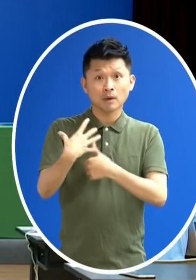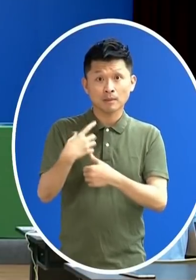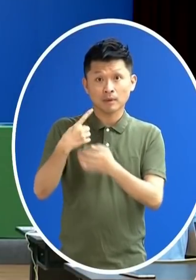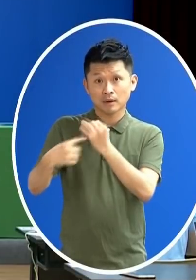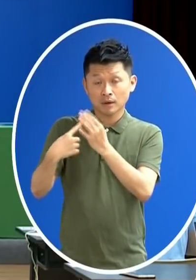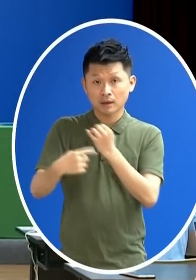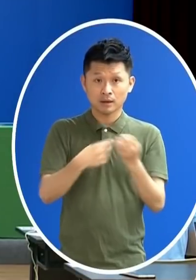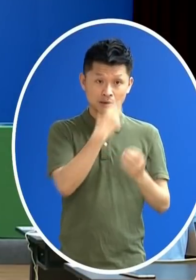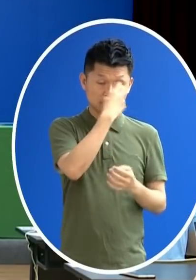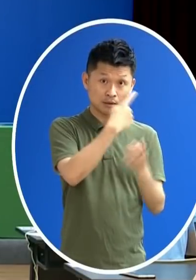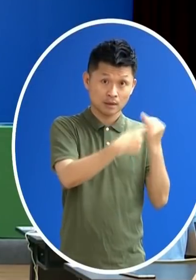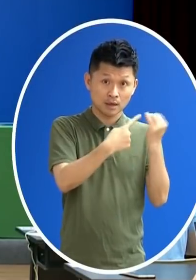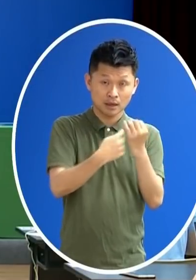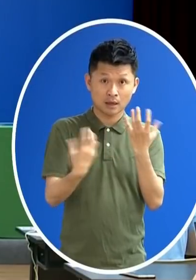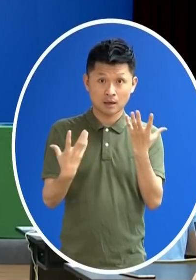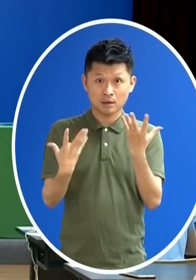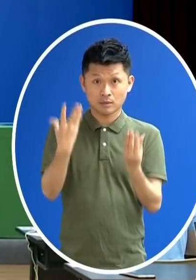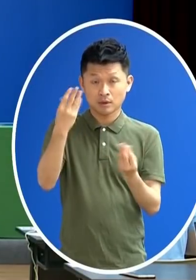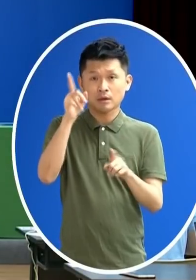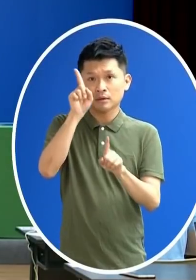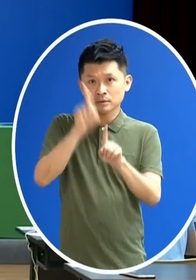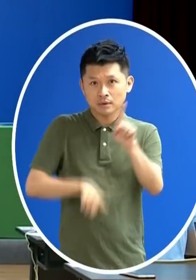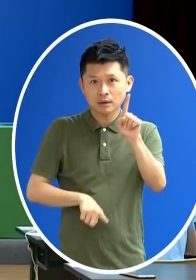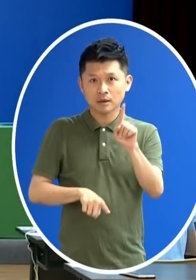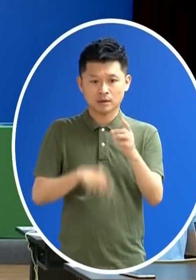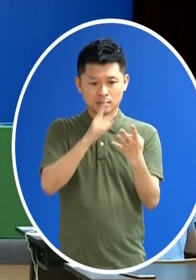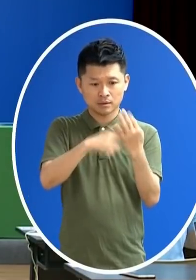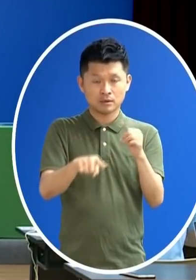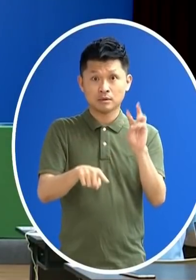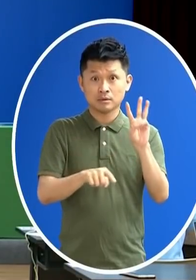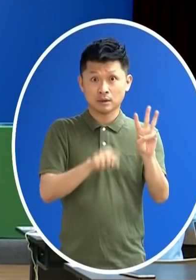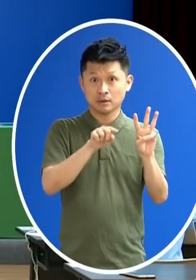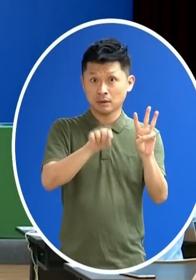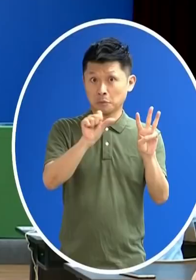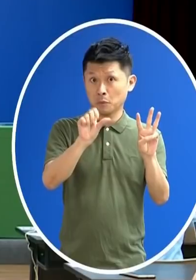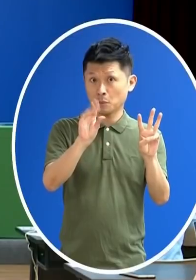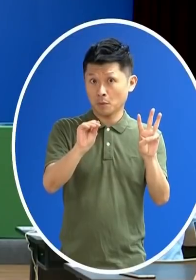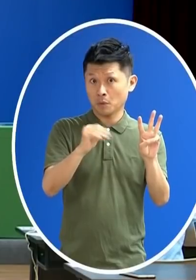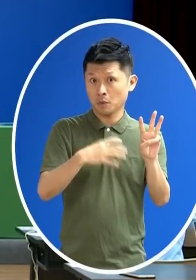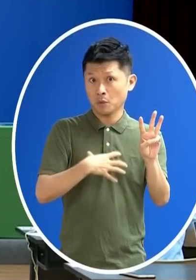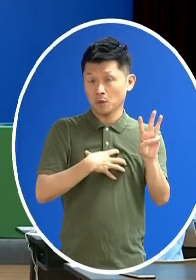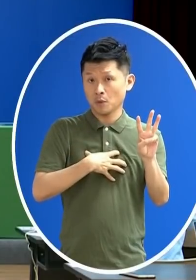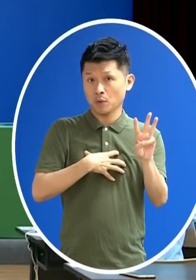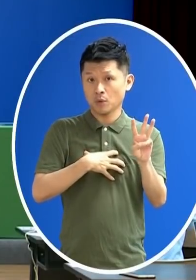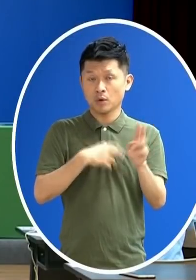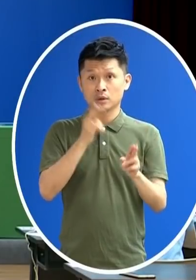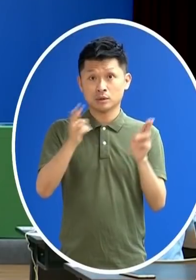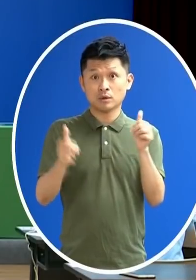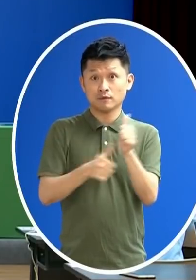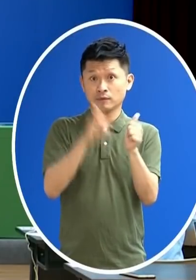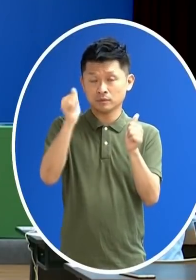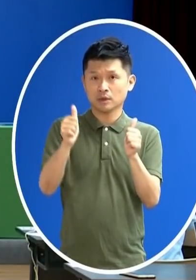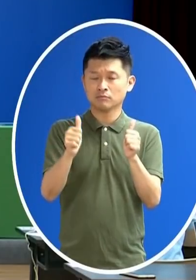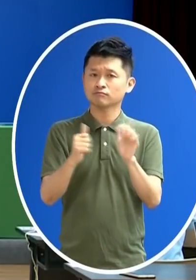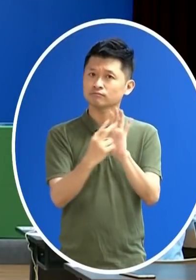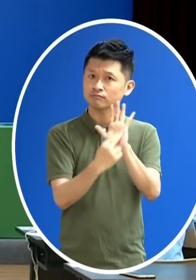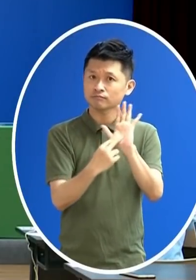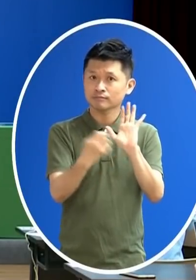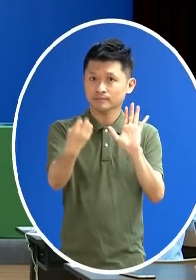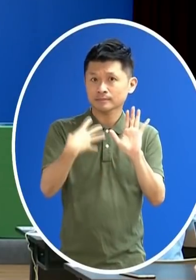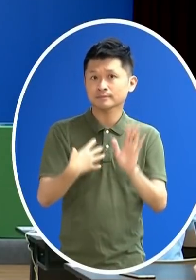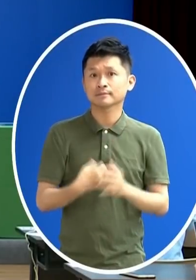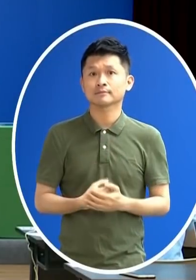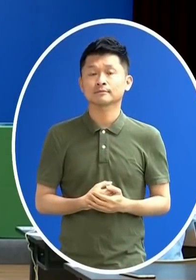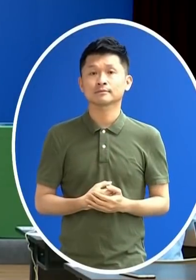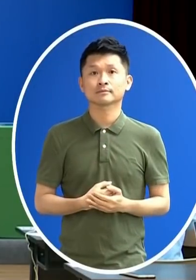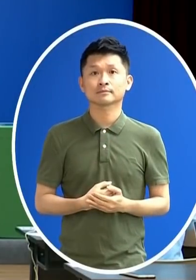量差异达到了3.5万件，这件事情能请副指挥官再帮我们解释一下，说为什